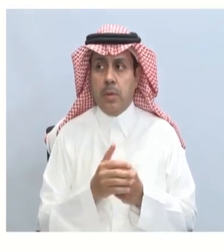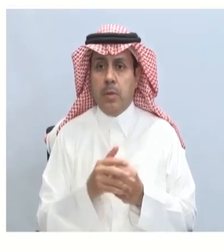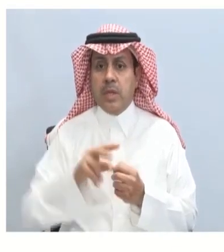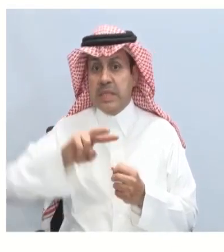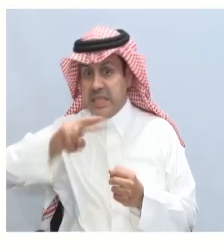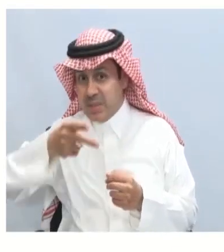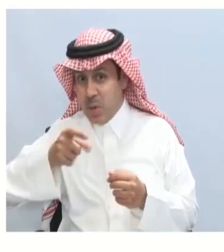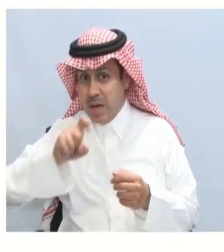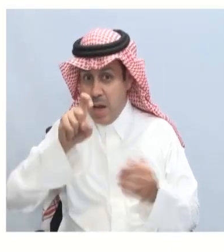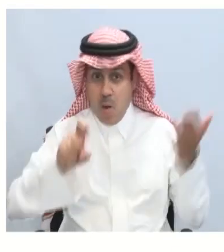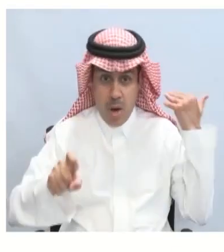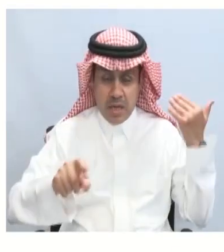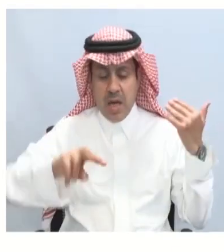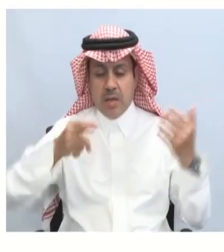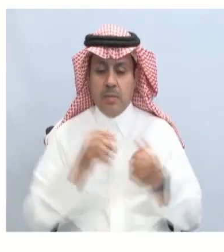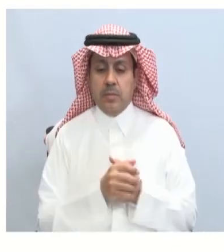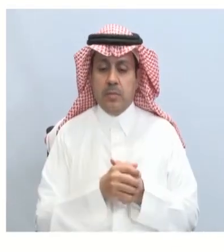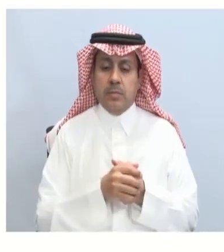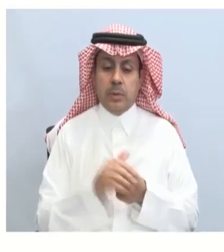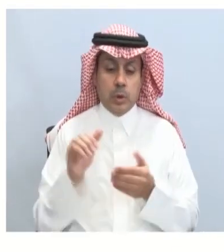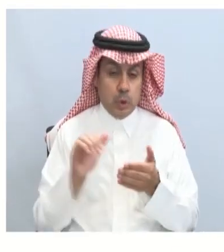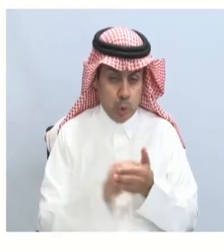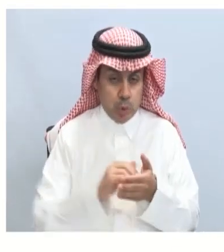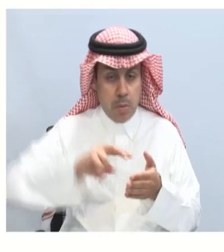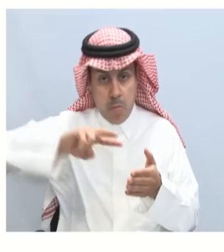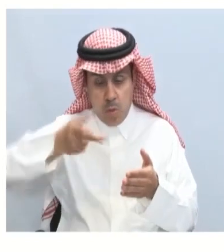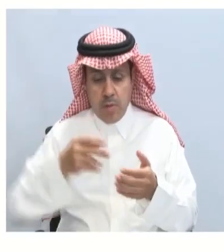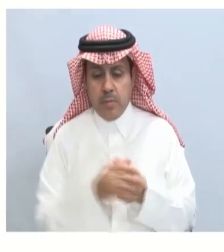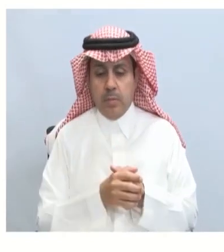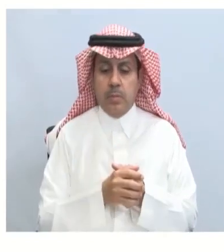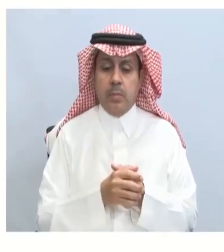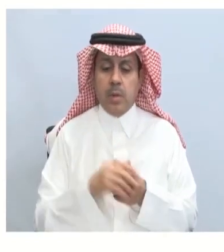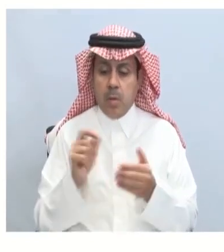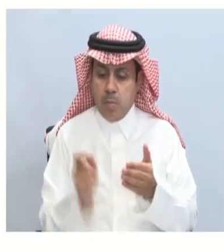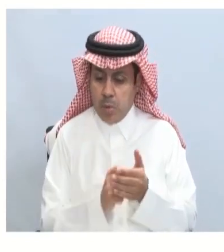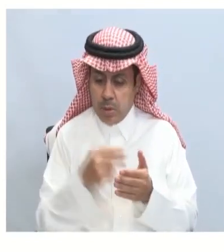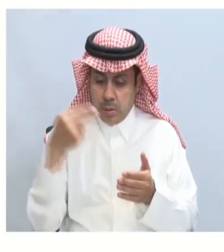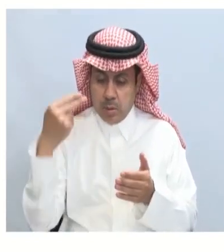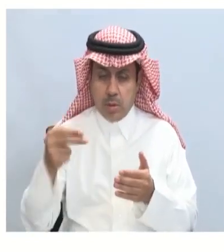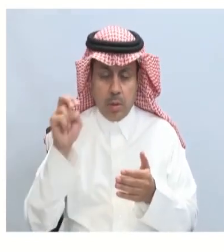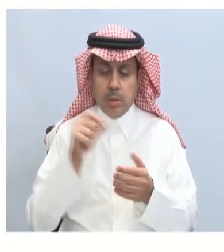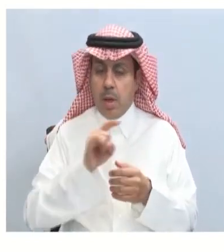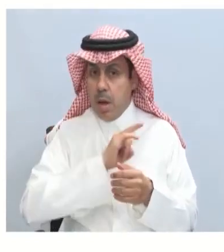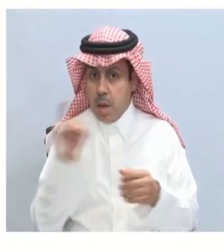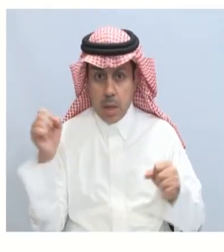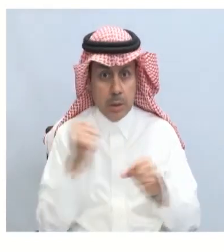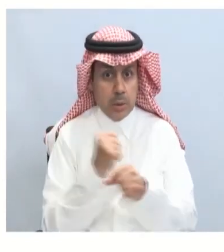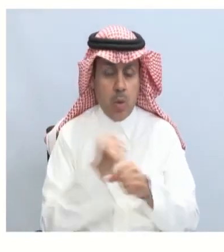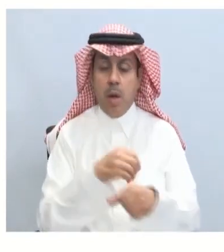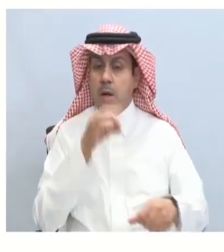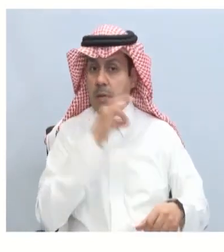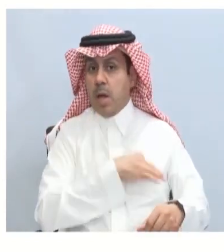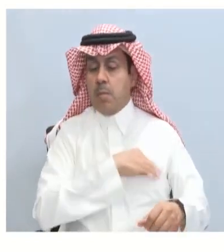عكس السؤال الذي قبله هنا ناتي الشروط المخالفه لمقتل العقد هي التي لا تحقق الحكمه من